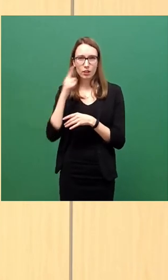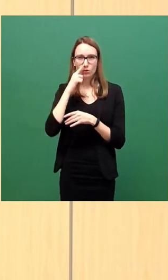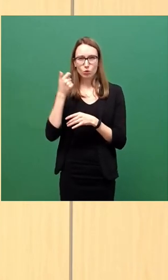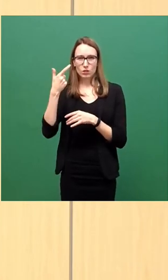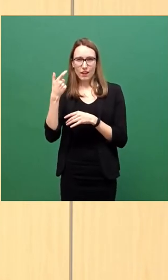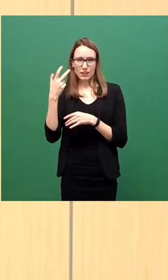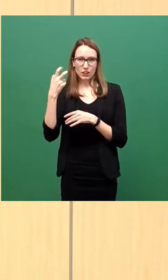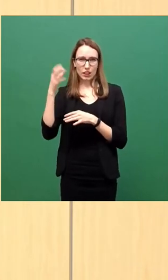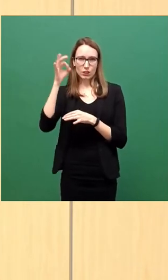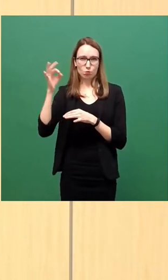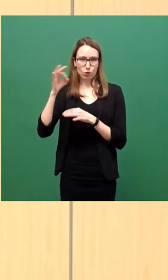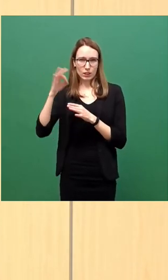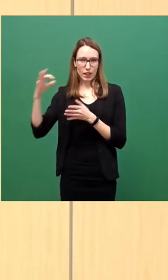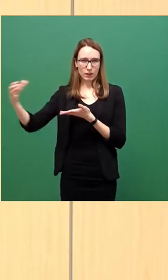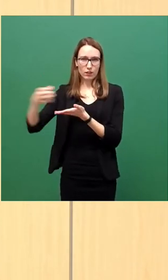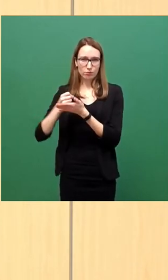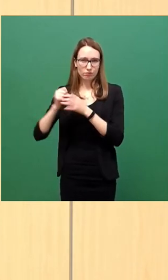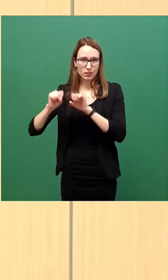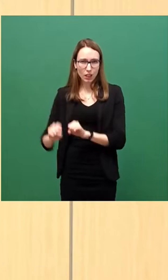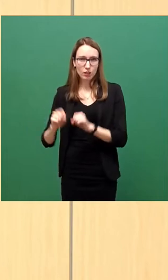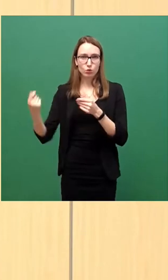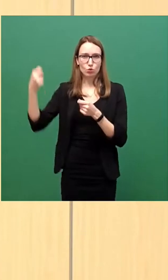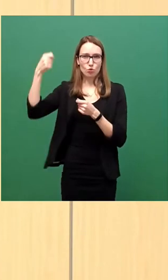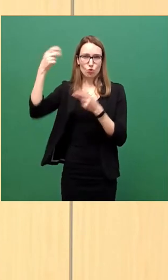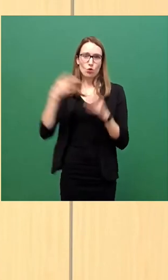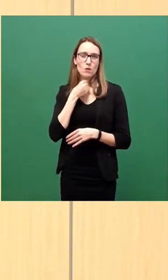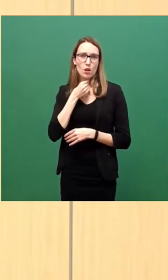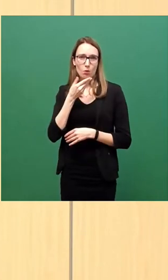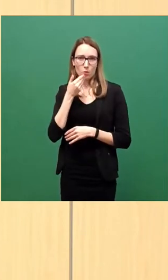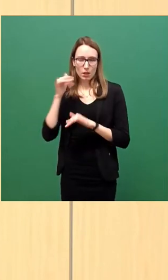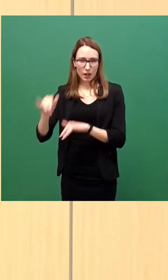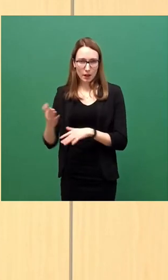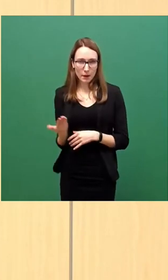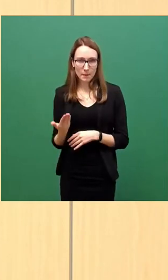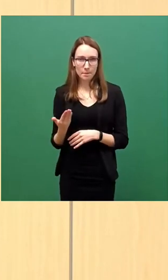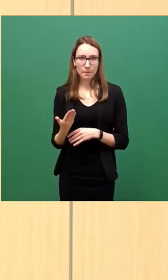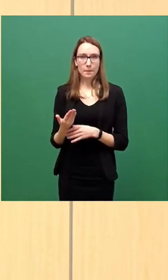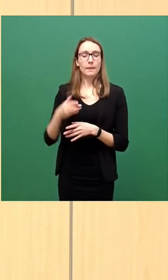20 bis 30% und dauerhaft hohe Zuschussbedarfe. Wesentliche Fahrgastgewinne